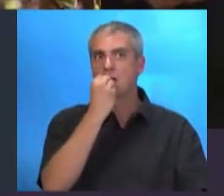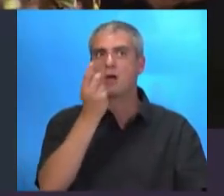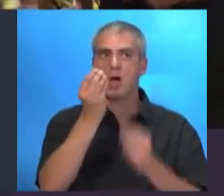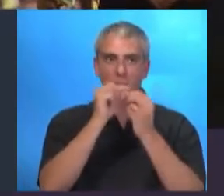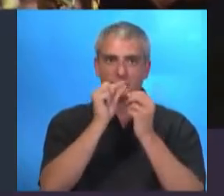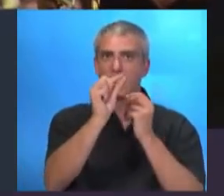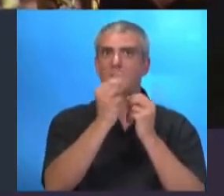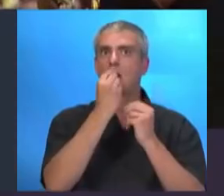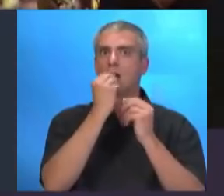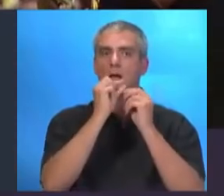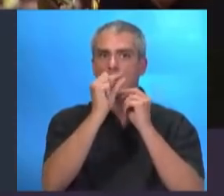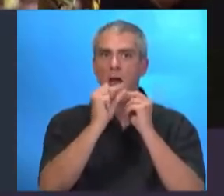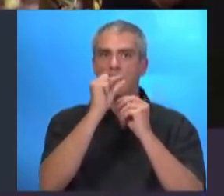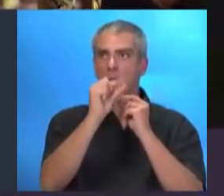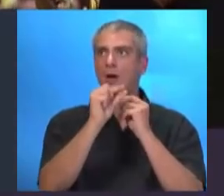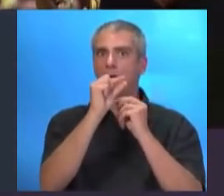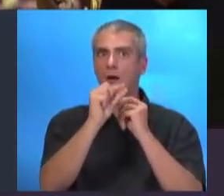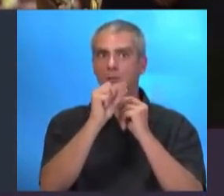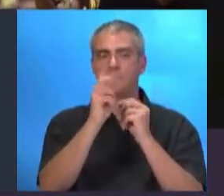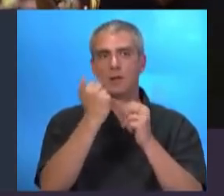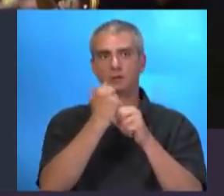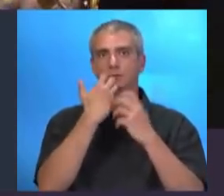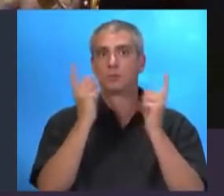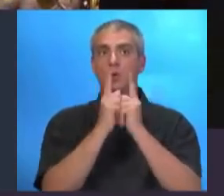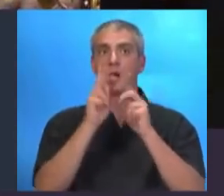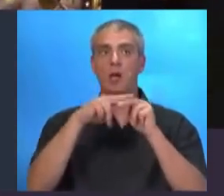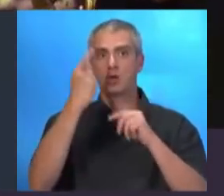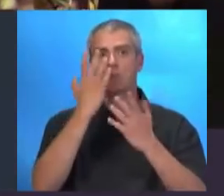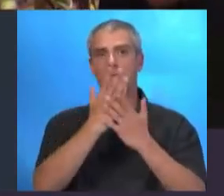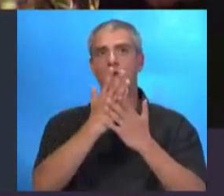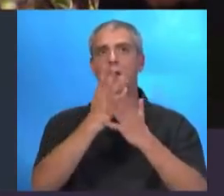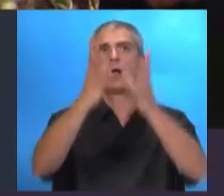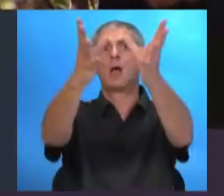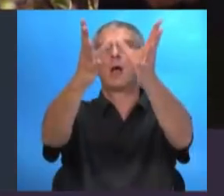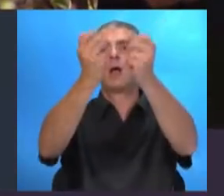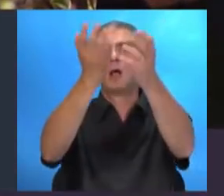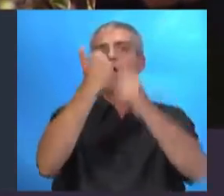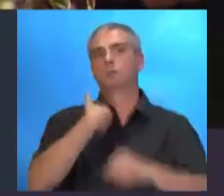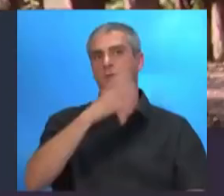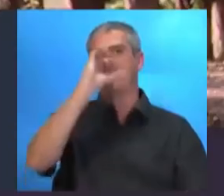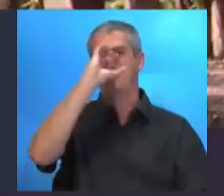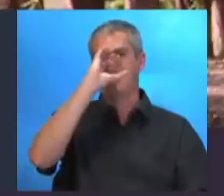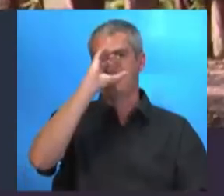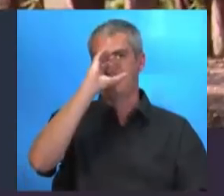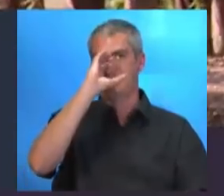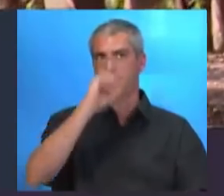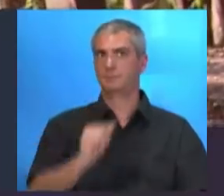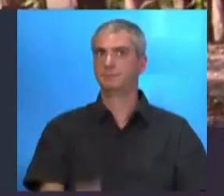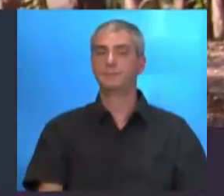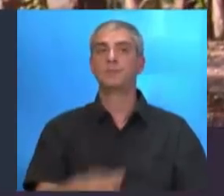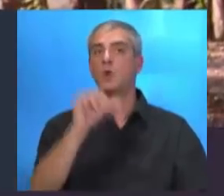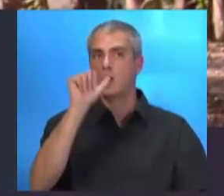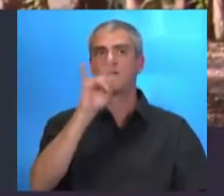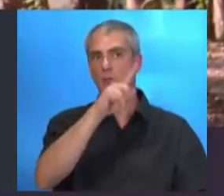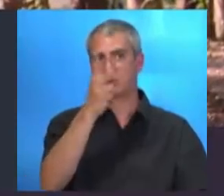אכלה. לעשות את הסיפור קצר, אחרי יום כבר היא הושיטה ככה את היד, ככה היא רצתה את הבקבור. אריאל